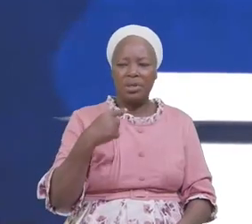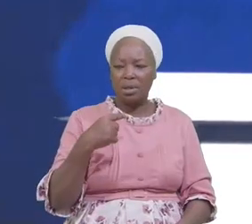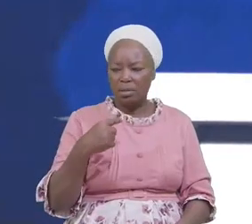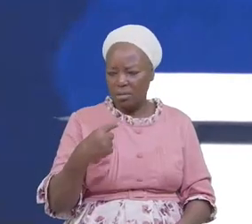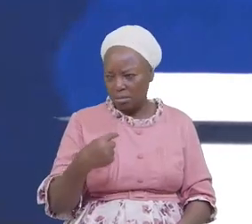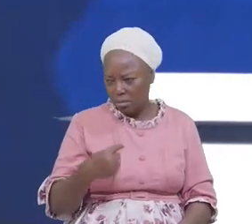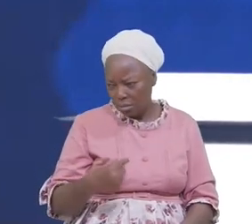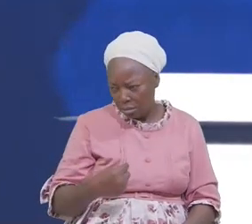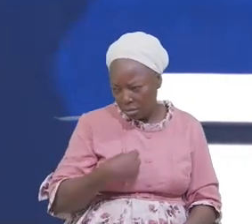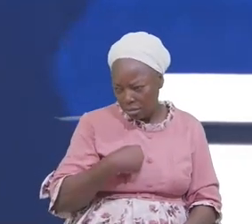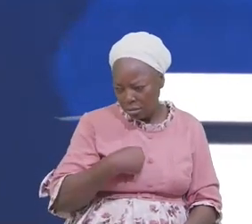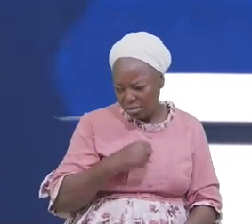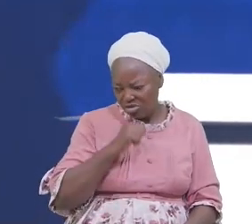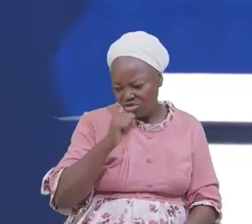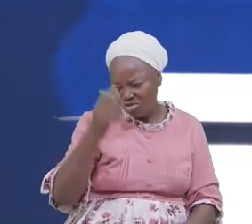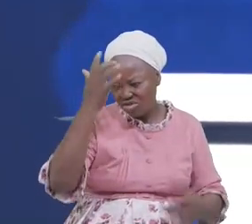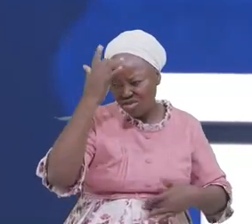L'orgueil dira, je ne suis pas malade.